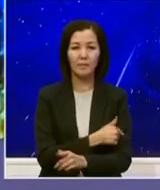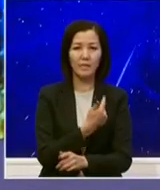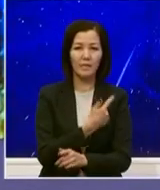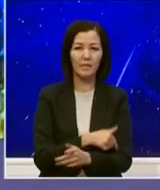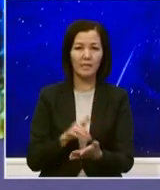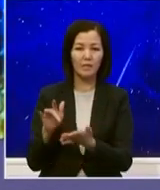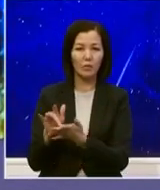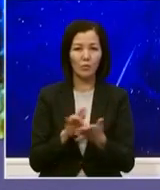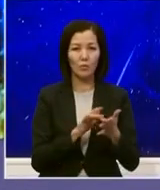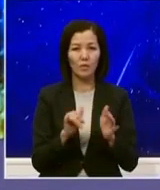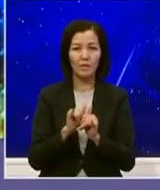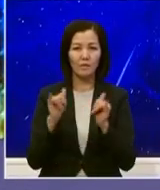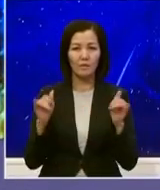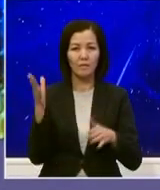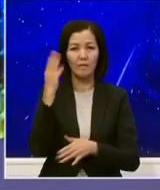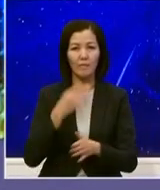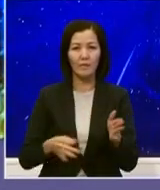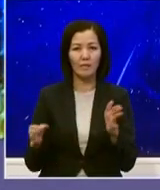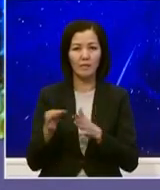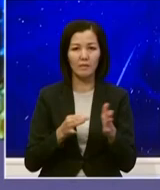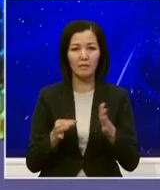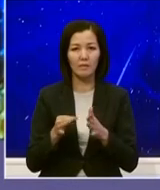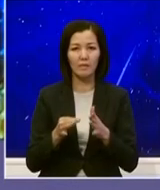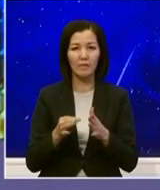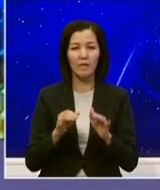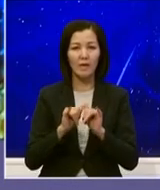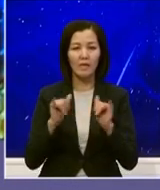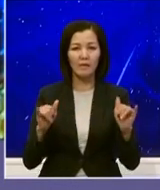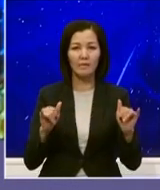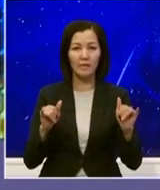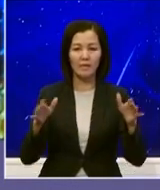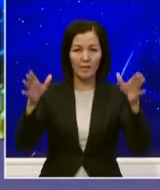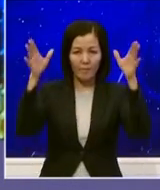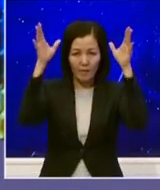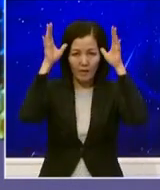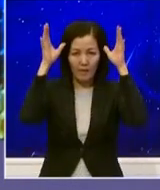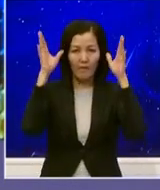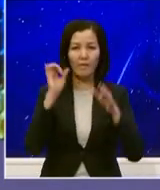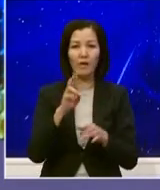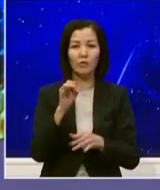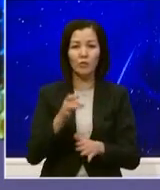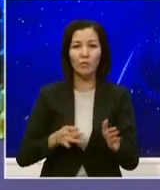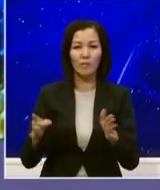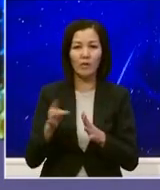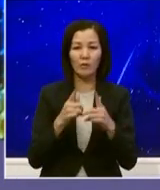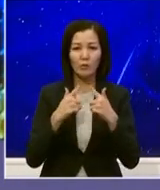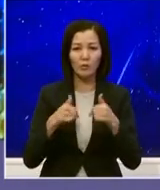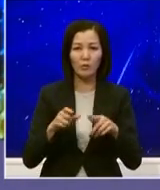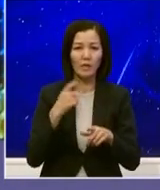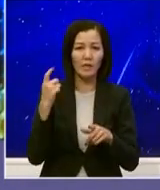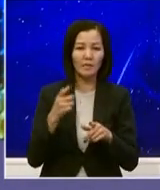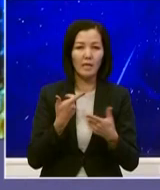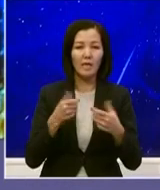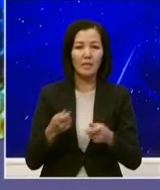Медицинский туризм намерены развивать в Алматинской области посредством разведения маралов. Так, в Ахсусском районе создано специальное хозяйство,